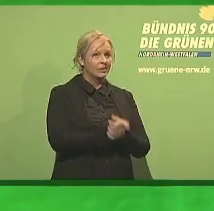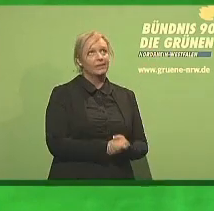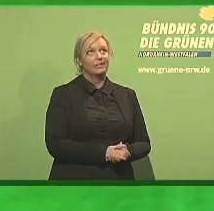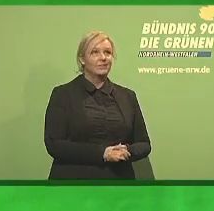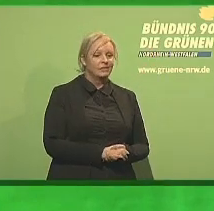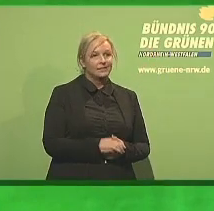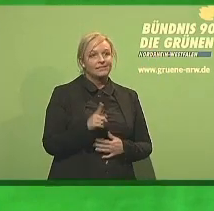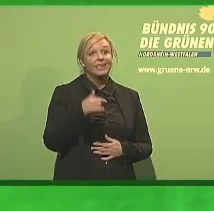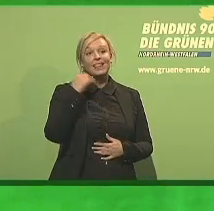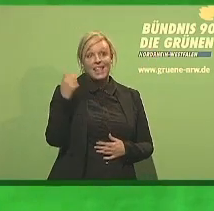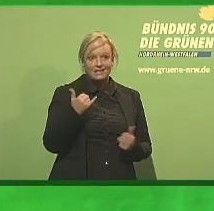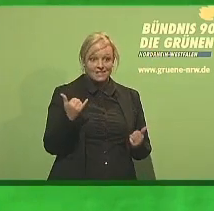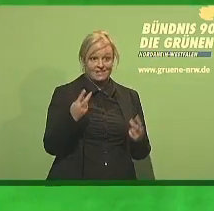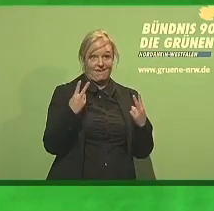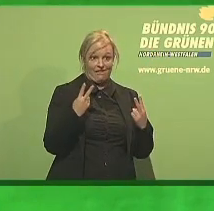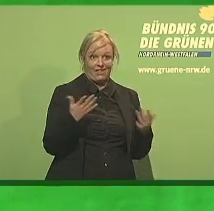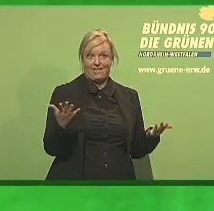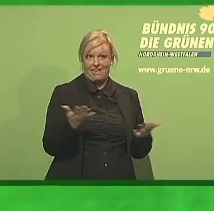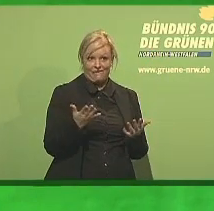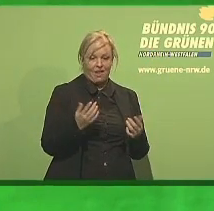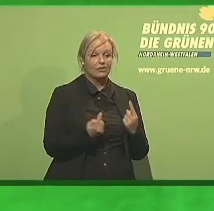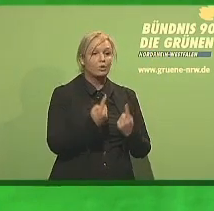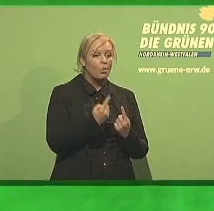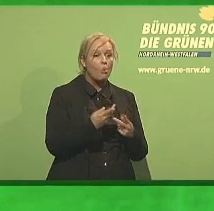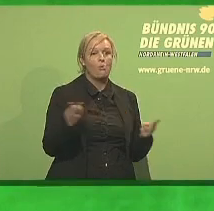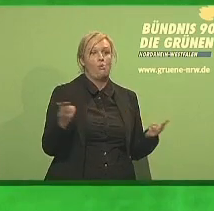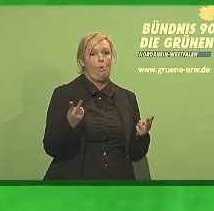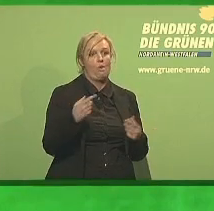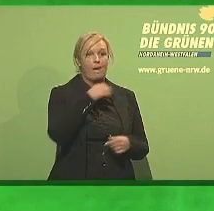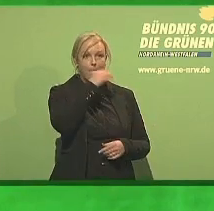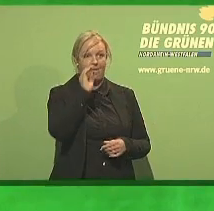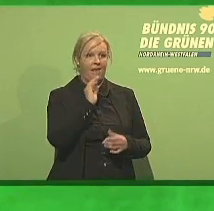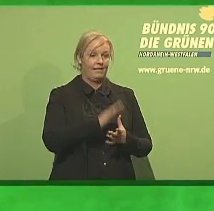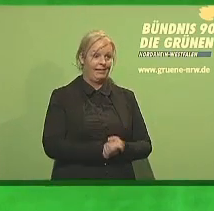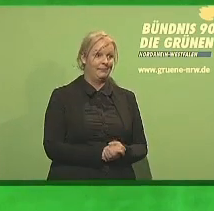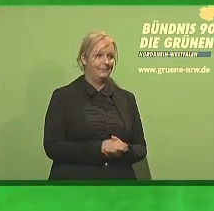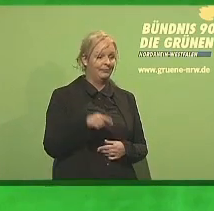um Grün oder Merkel, liebe Freundinnen und Freunde, und dafür kämpfen wir.